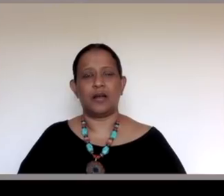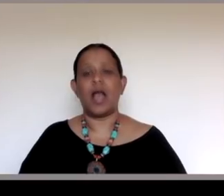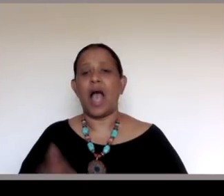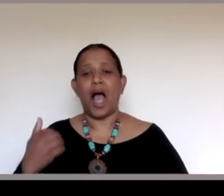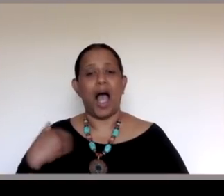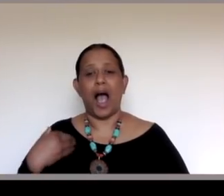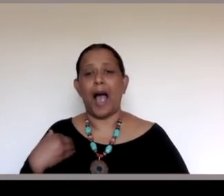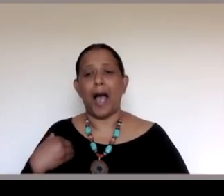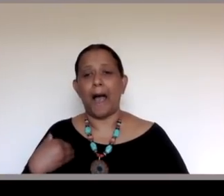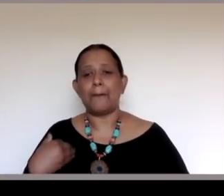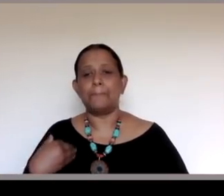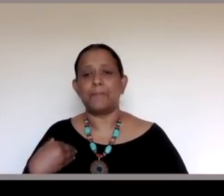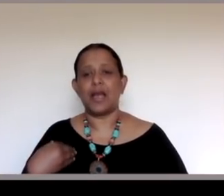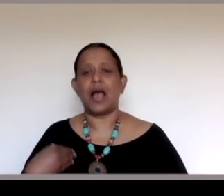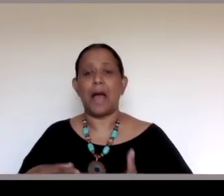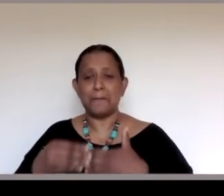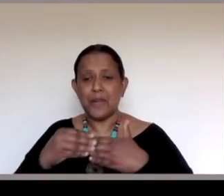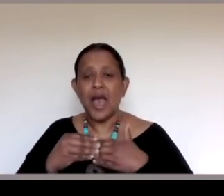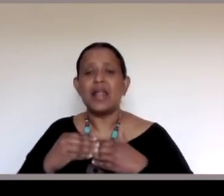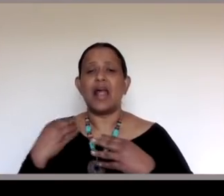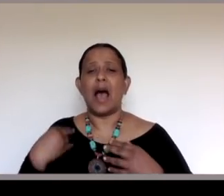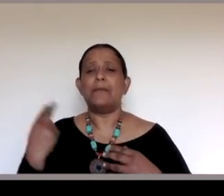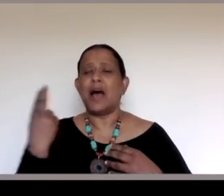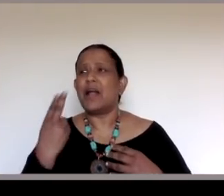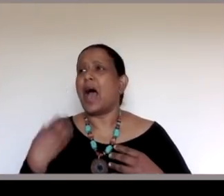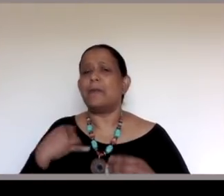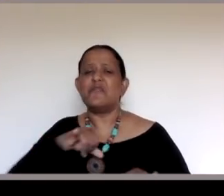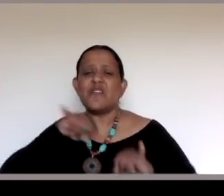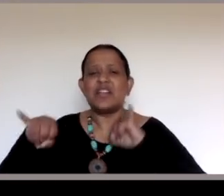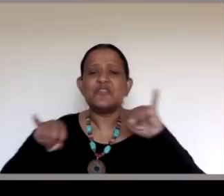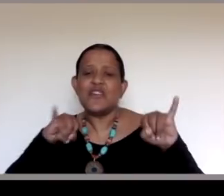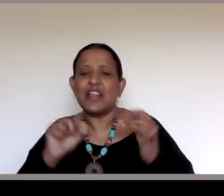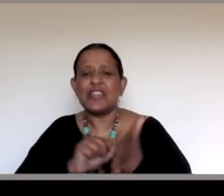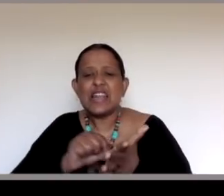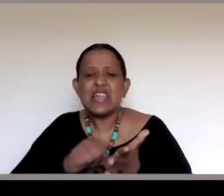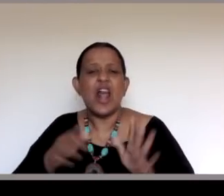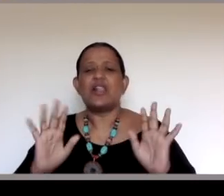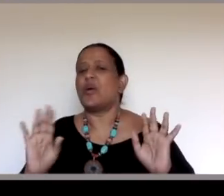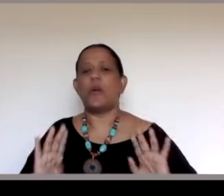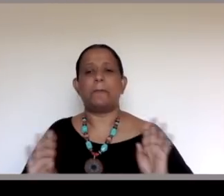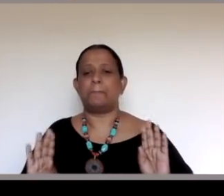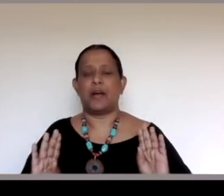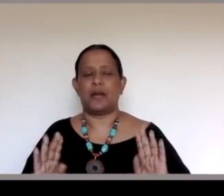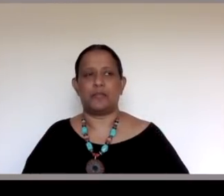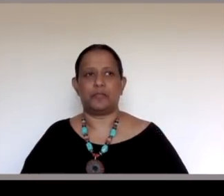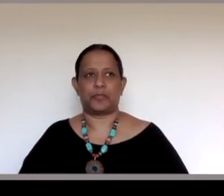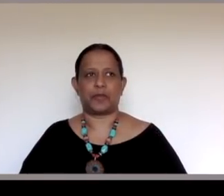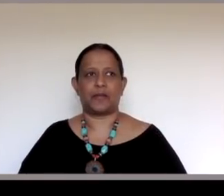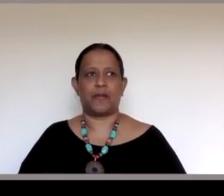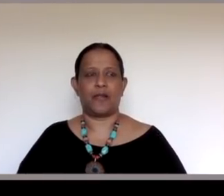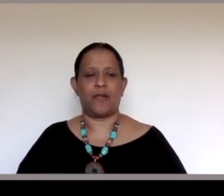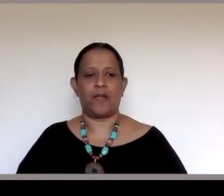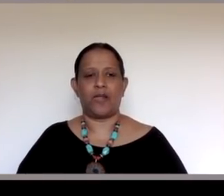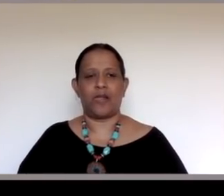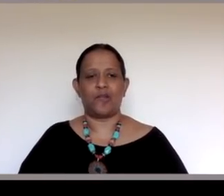பார்யாவ யட்டஹத் கிரீம ஒபகே காரியனவே உங்கள் மனைவிகளை அங்கே கீழ்படிய பண்ணுவது உங்களுடைய காரியம் அல்ல ஏ